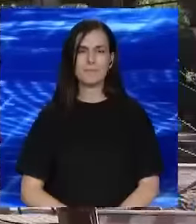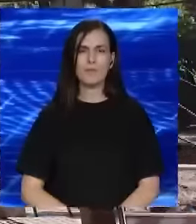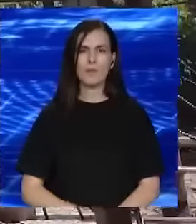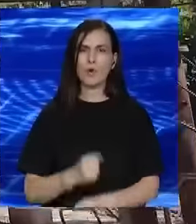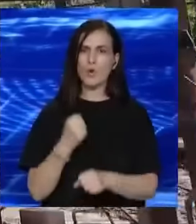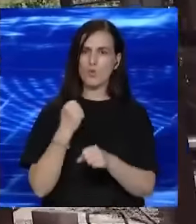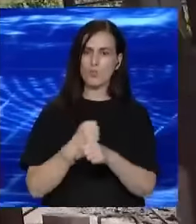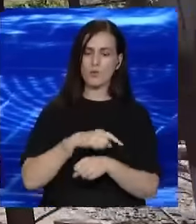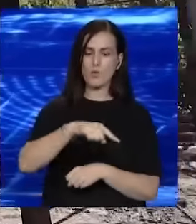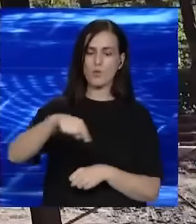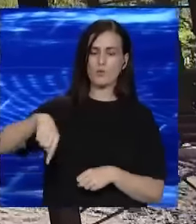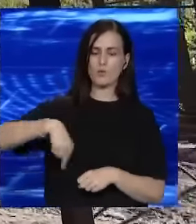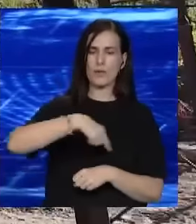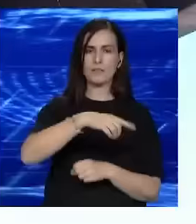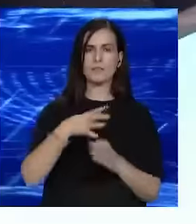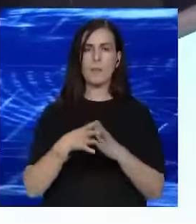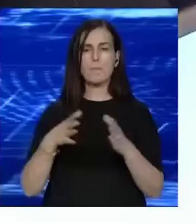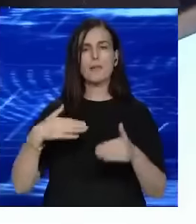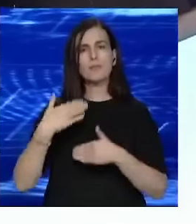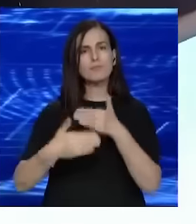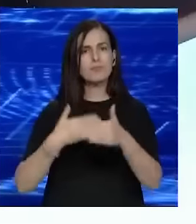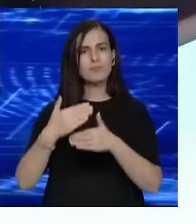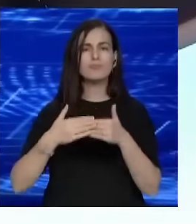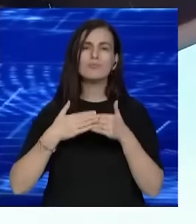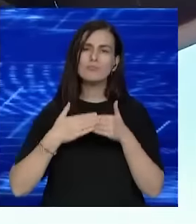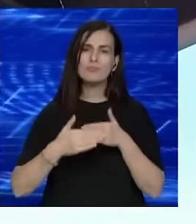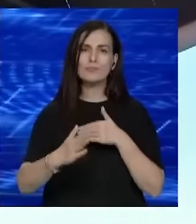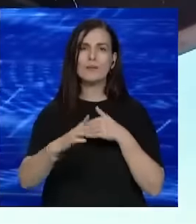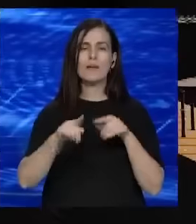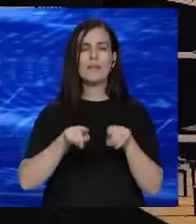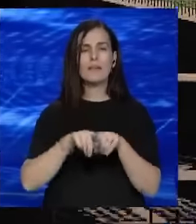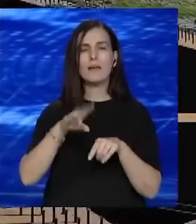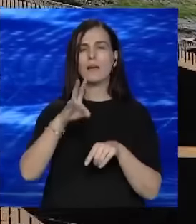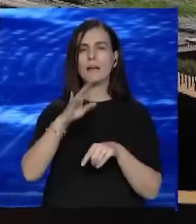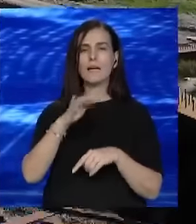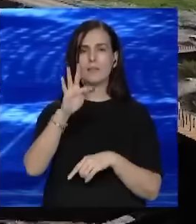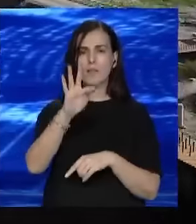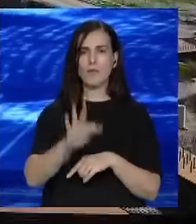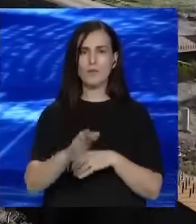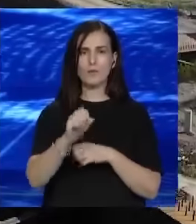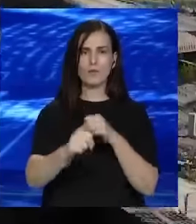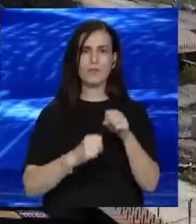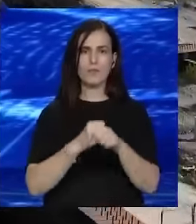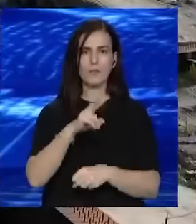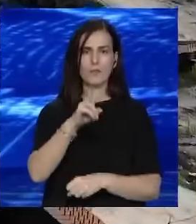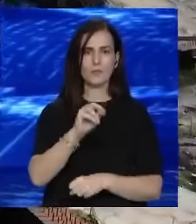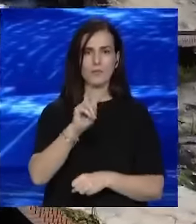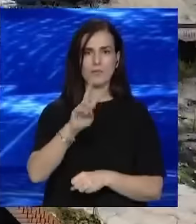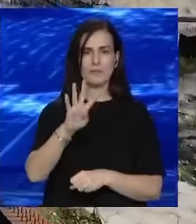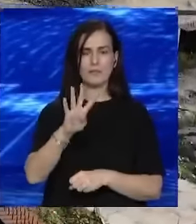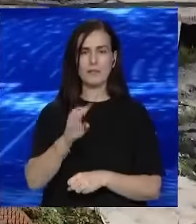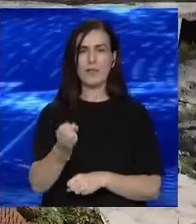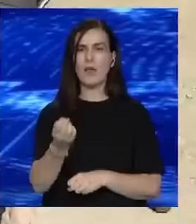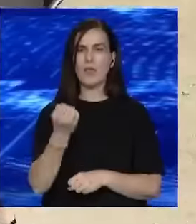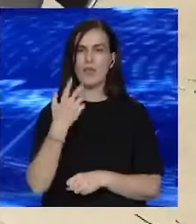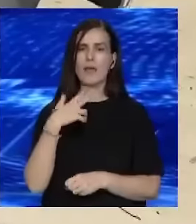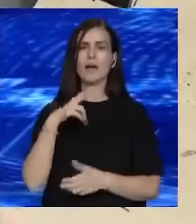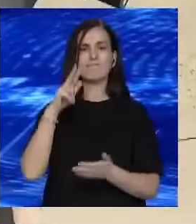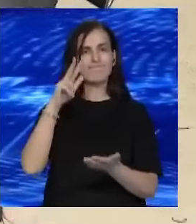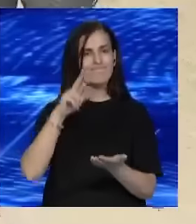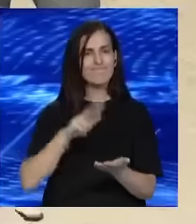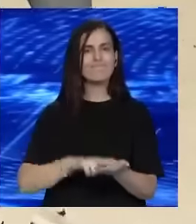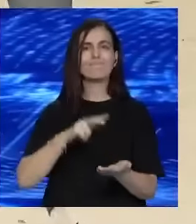Punimet në Unazën e Madhe të Tiranës po ecin me ritme të kënaqshme dhe ashtu siç është premtuar do të jetë gati në fund të këtij viti. Kështu ka konfirmuar edhe një herë zëvendës